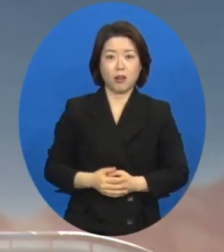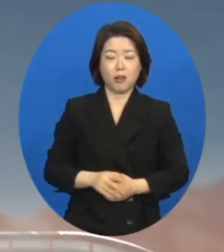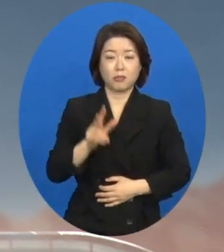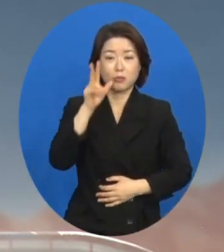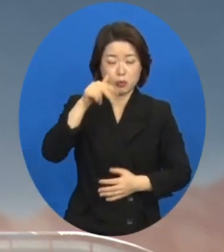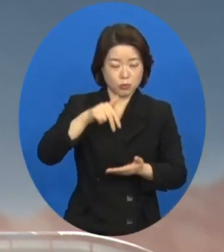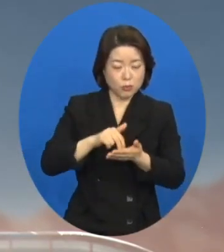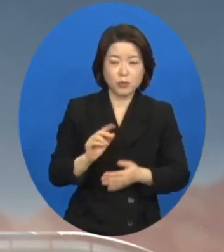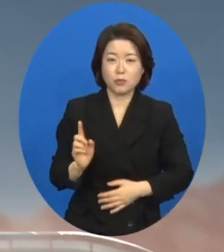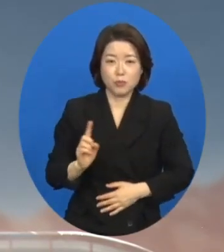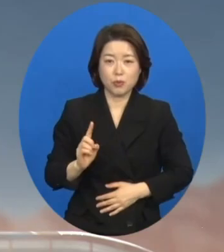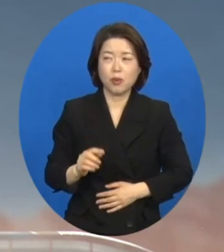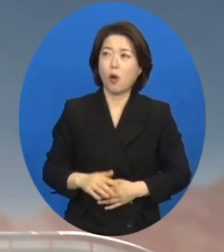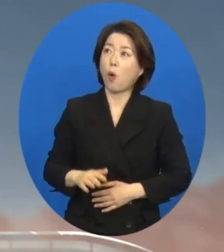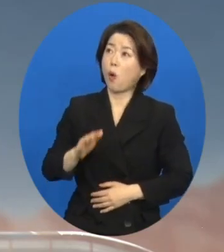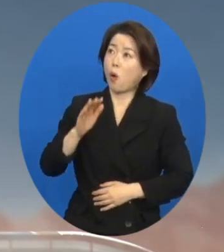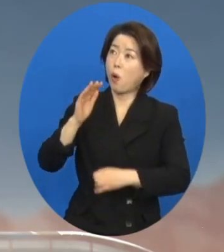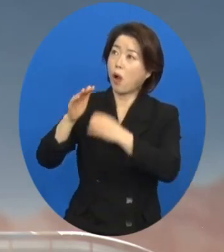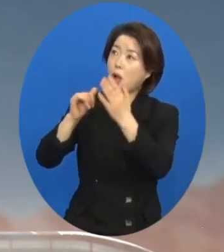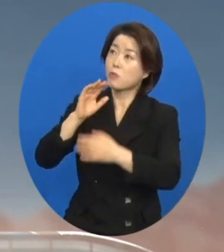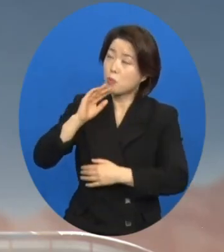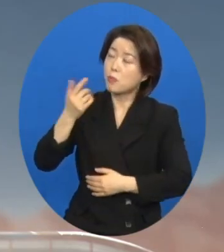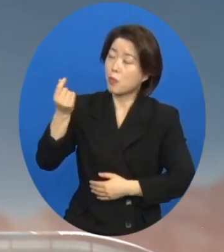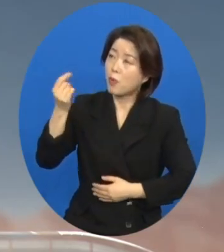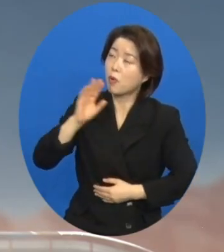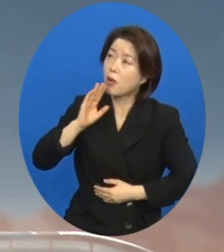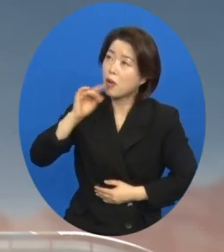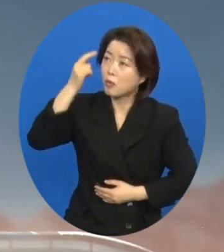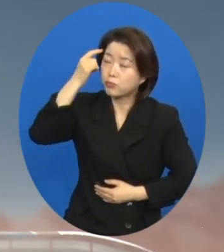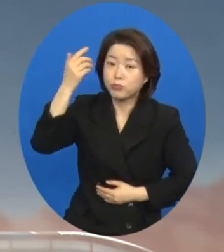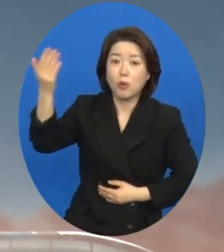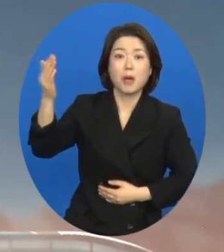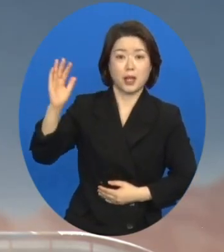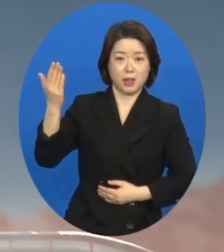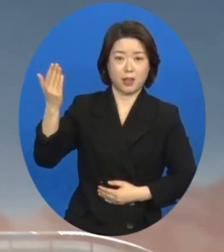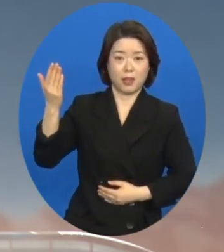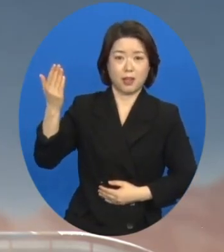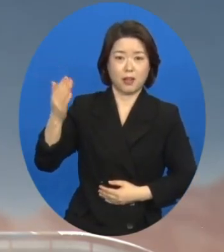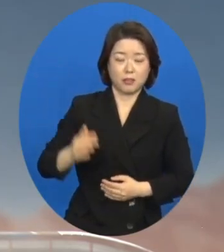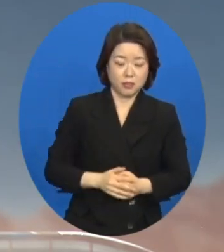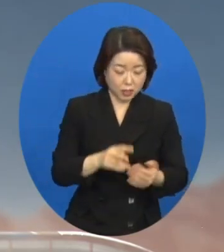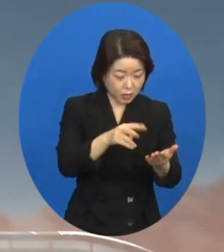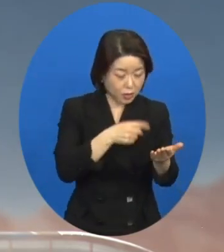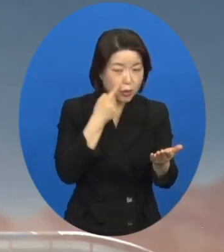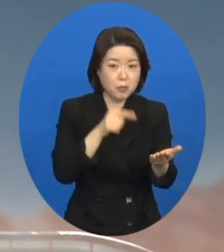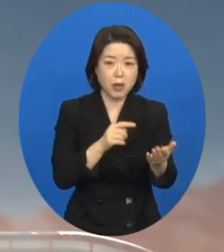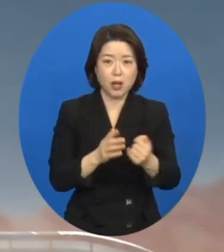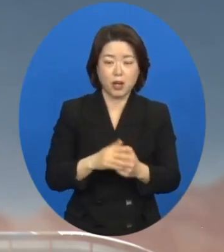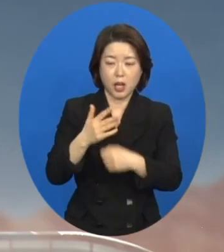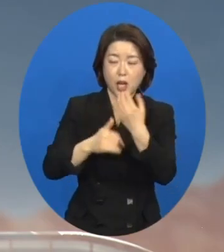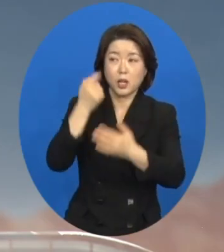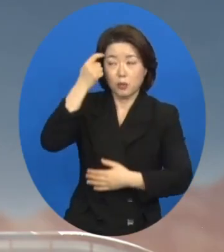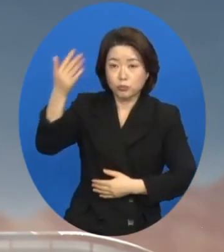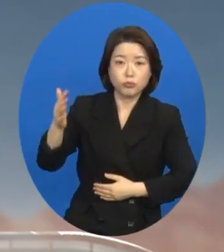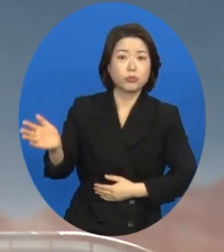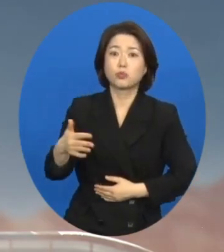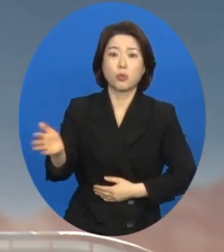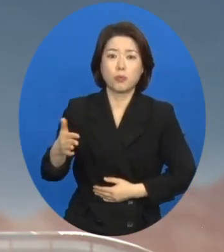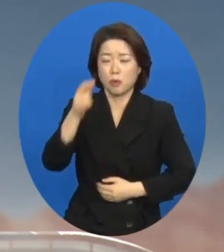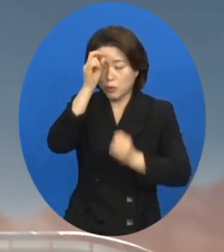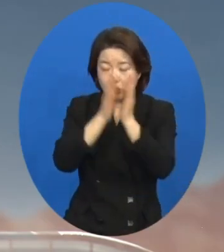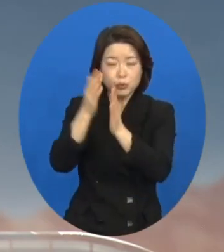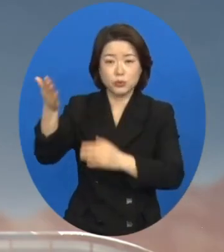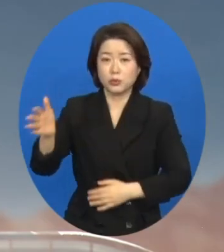됩니까? 하나님 정말 그래도 됩니까? 물었어야 되잖아요. 잘 읽어보세요. 묻지 않습니다. 기도하지